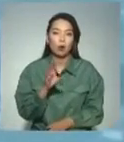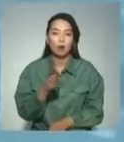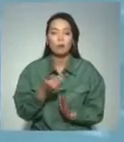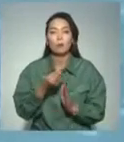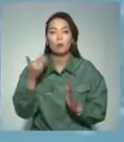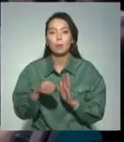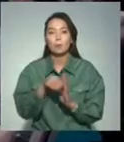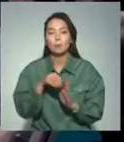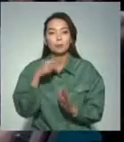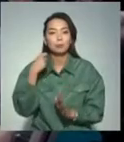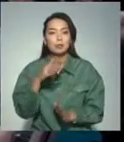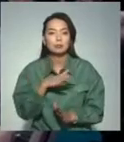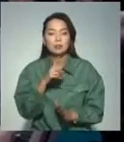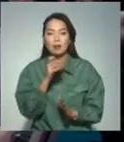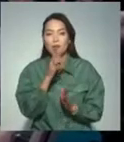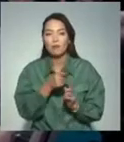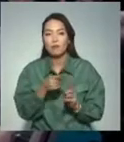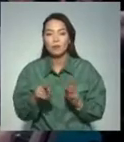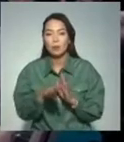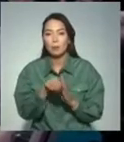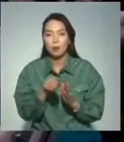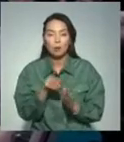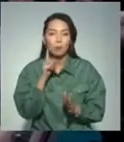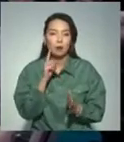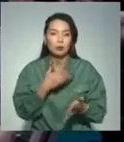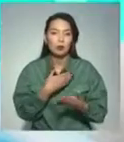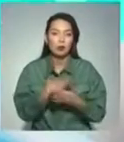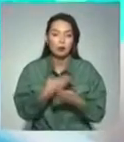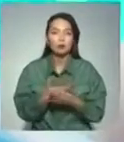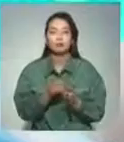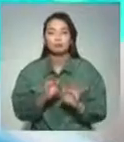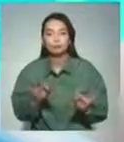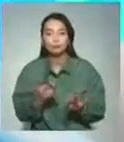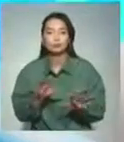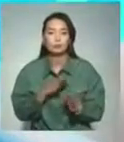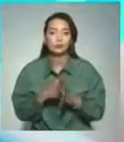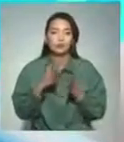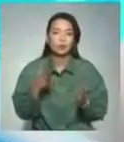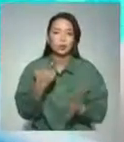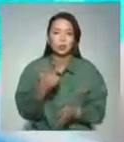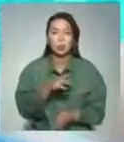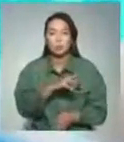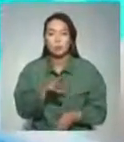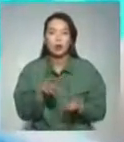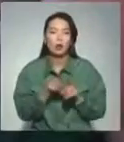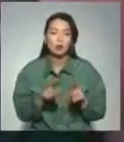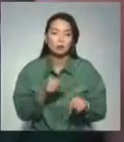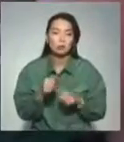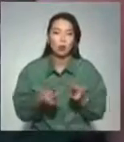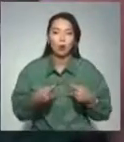президентских выборах за время предвыборной кампании молодые активисты распространили свыше 3 миллионов агитационных материалов